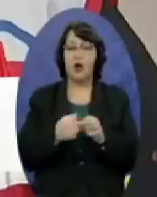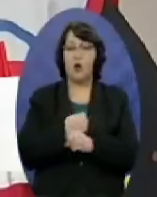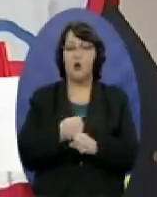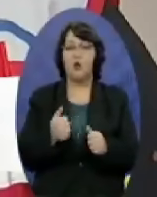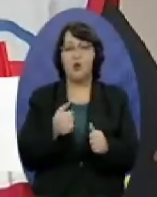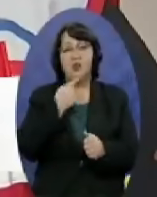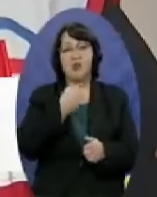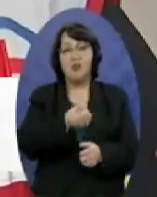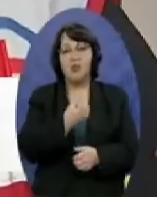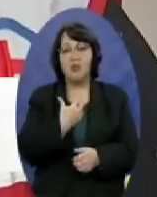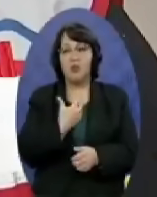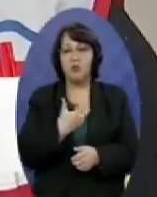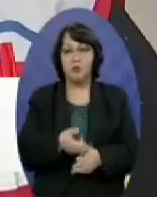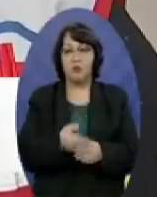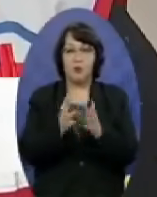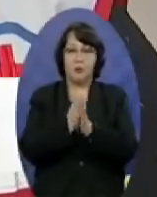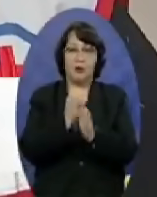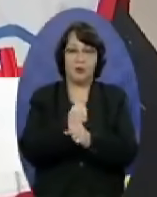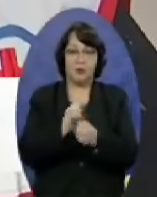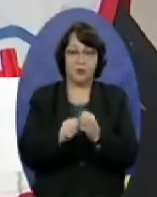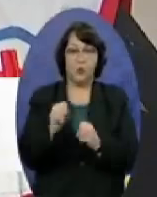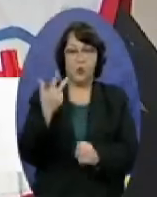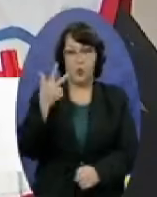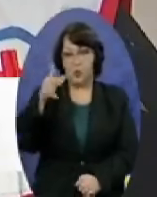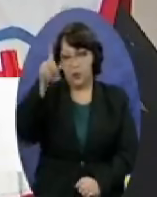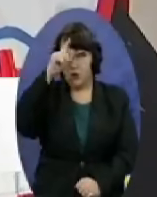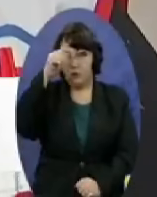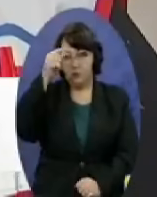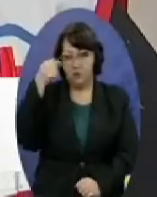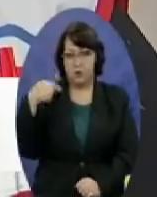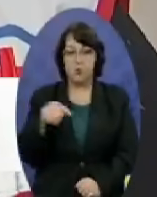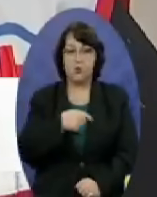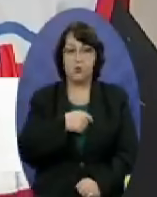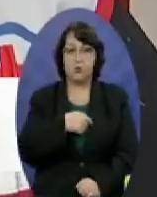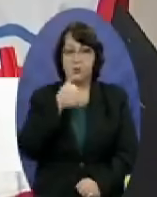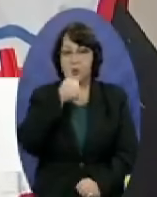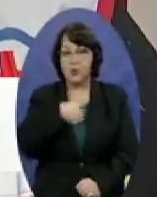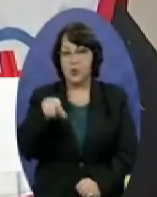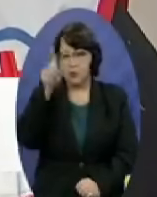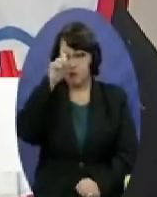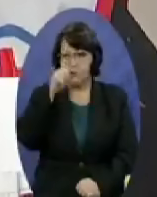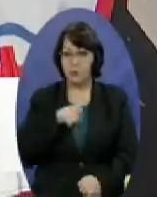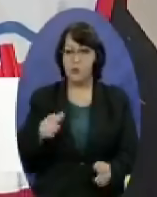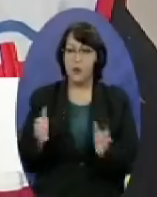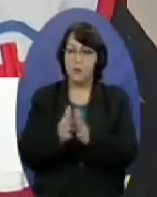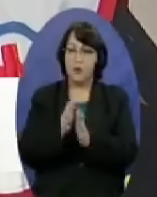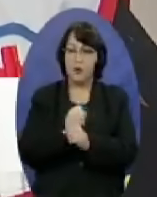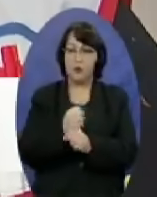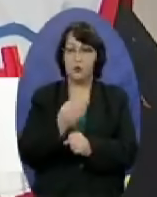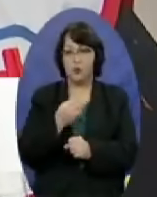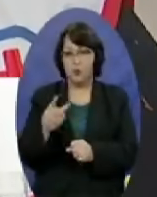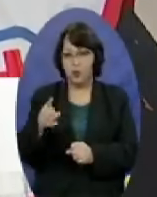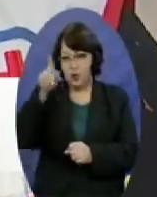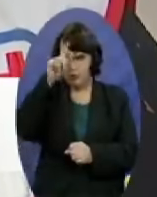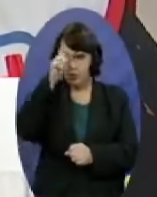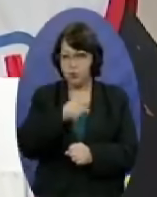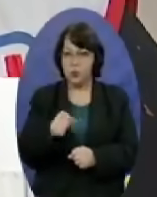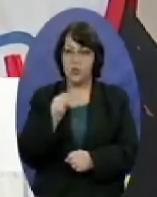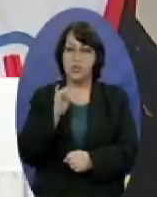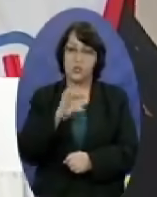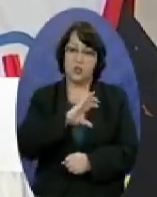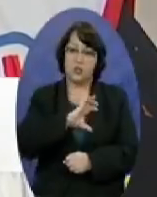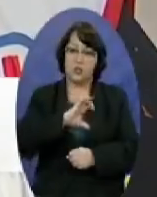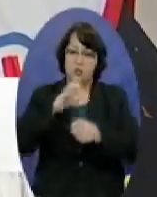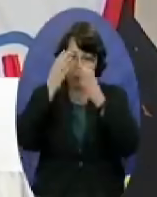ажилласан хүмүүс бол шаасны нэрэмжит 1-3 дугаар эмнэлгийн зүрхний мэсслийн эмчнэр юм шүү. Эмчнэртээ бас чин